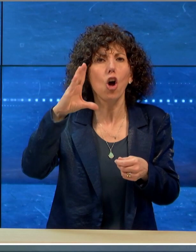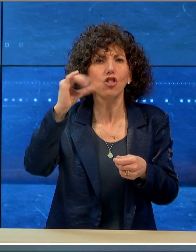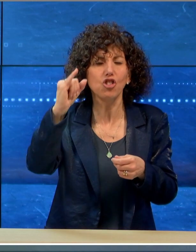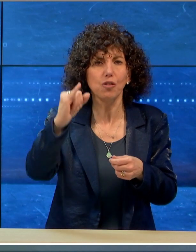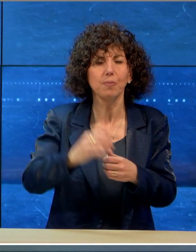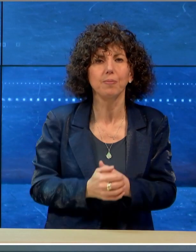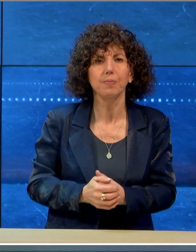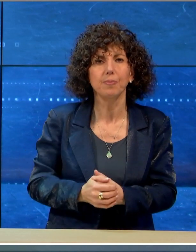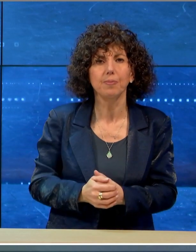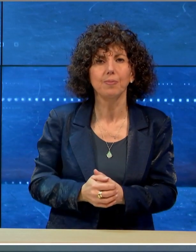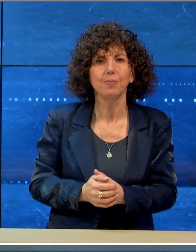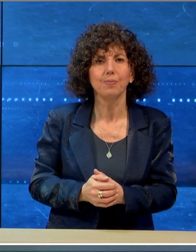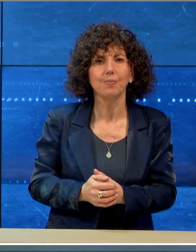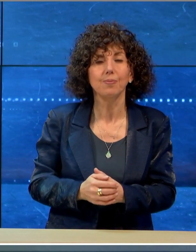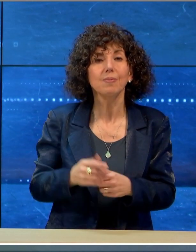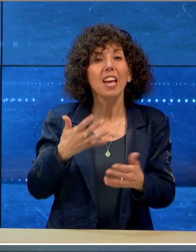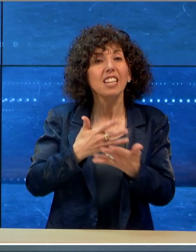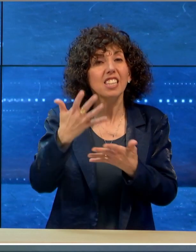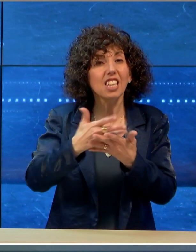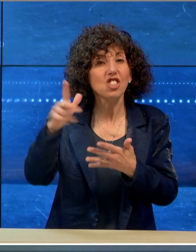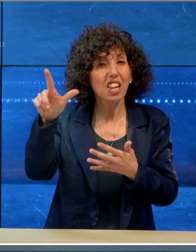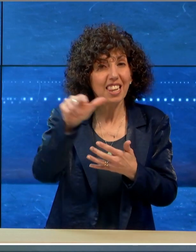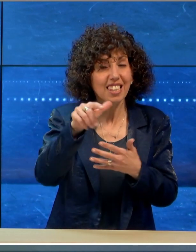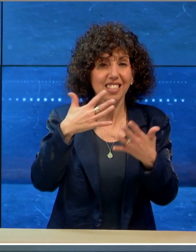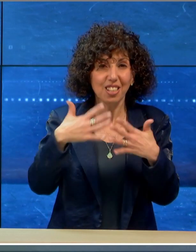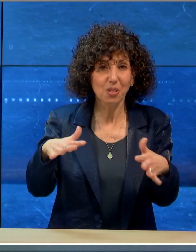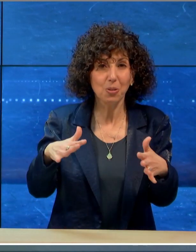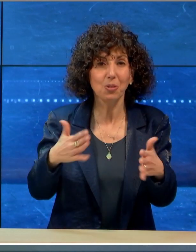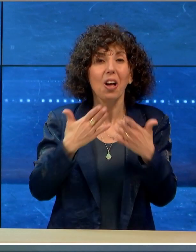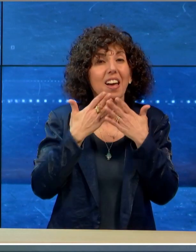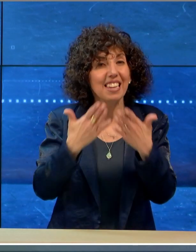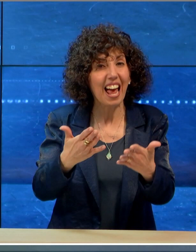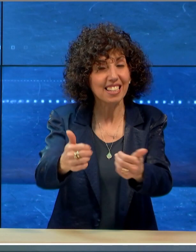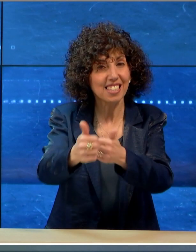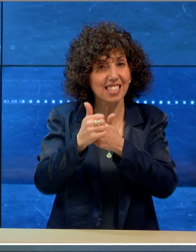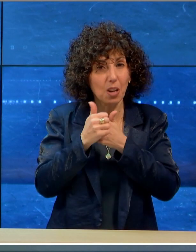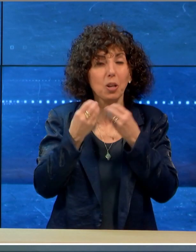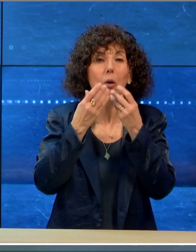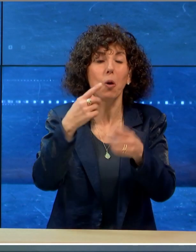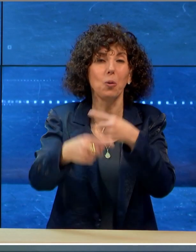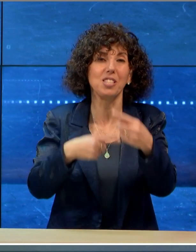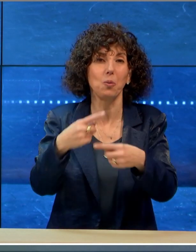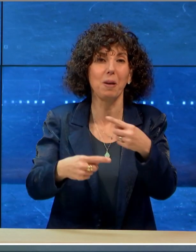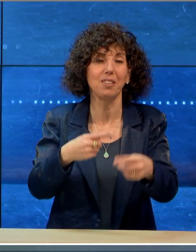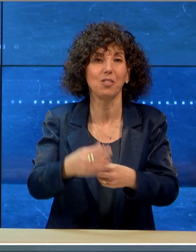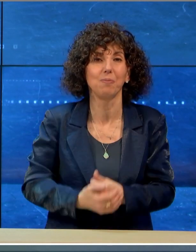dellinoci e con il tigis è tutto grazie per averci seguito Buon